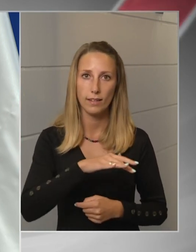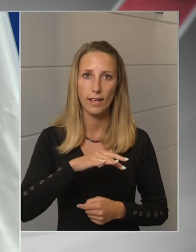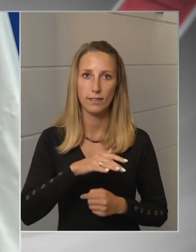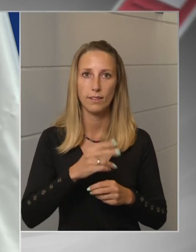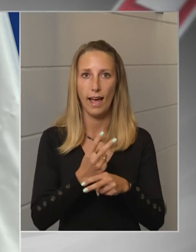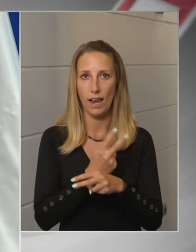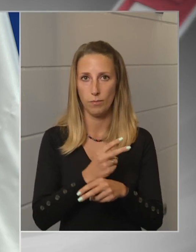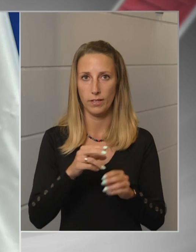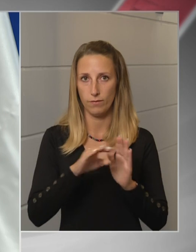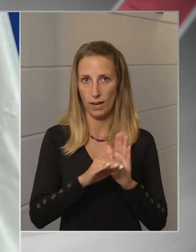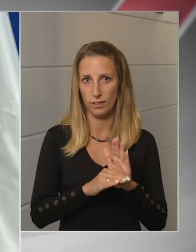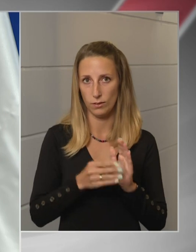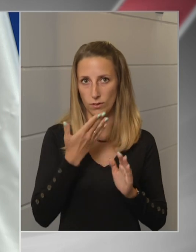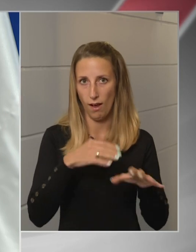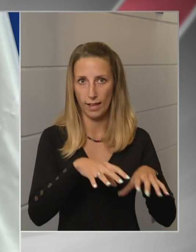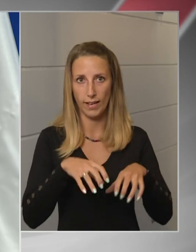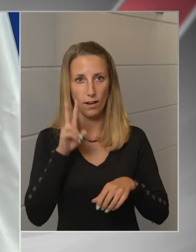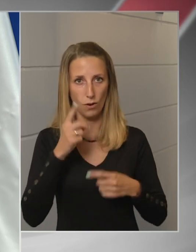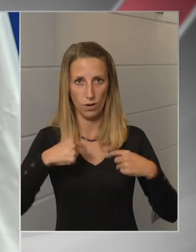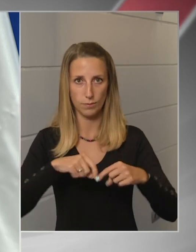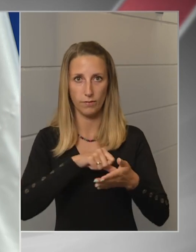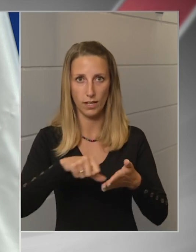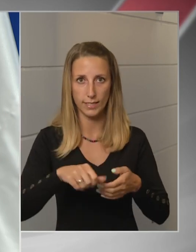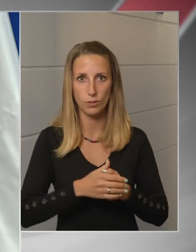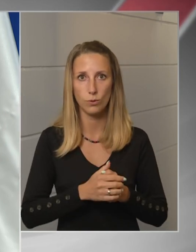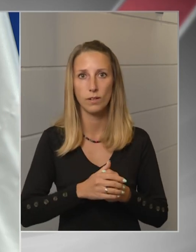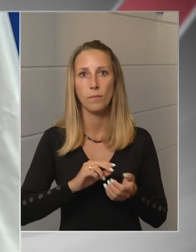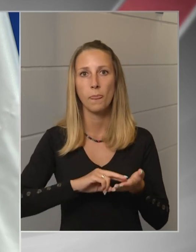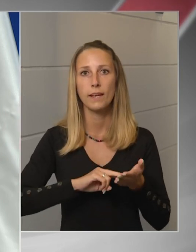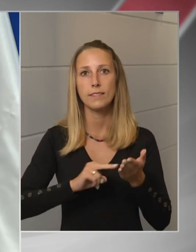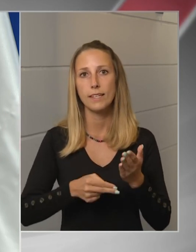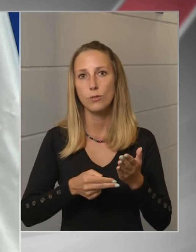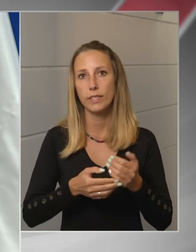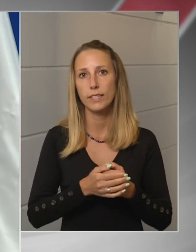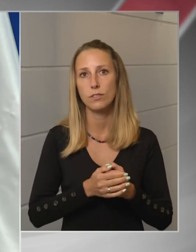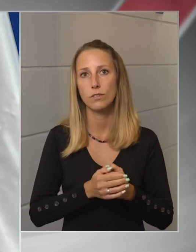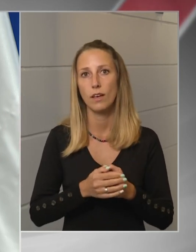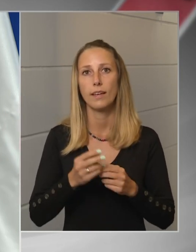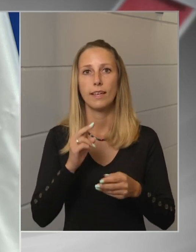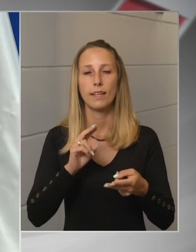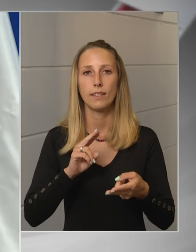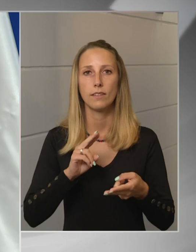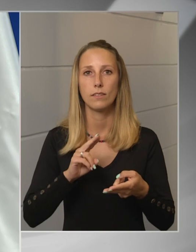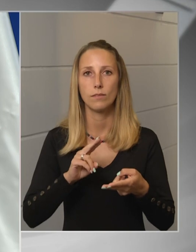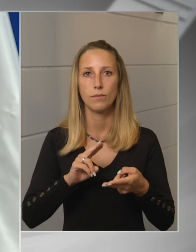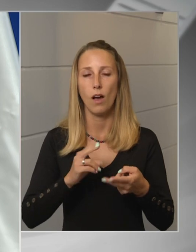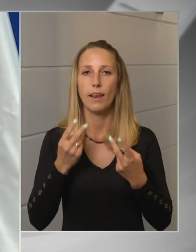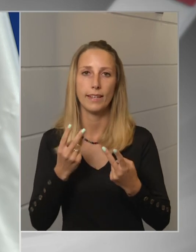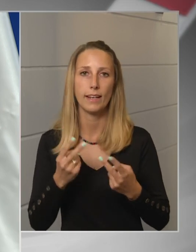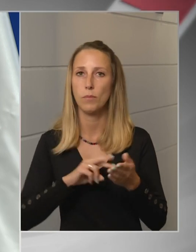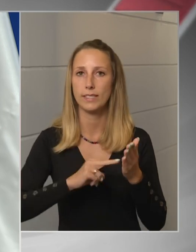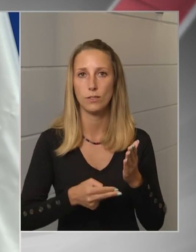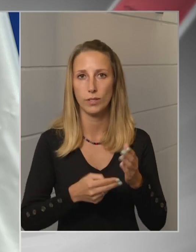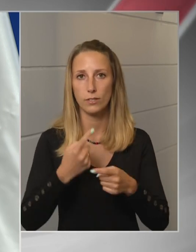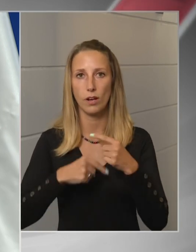ha állami feladatot vállal át, akkor ezt mi finanszírozzuk. A szerződés, ahogy anélkül történik, illetékes államtikátságot javasló megkeresni, de a lényeg nem a